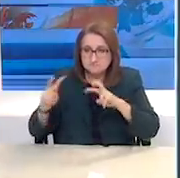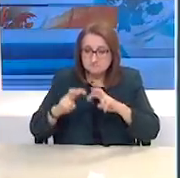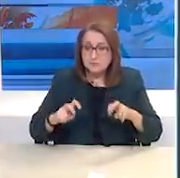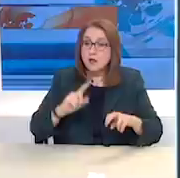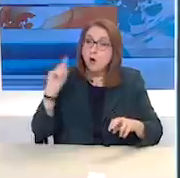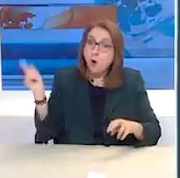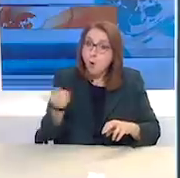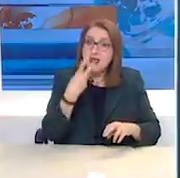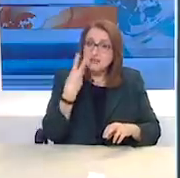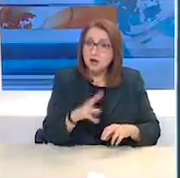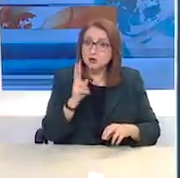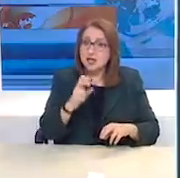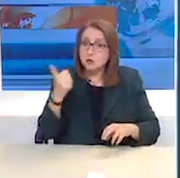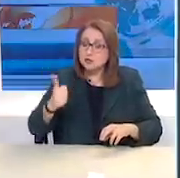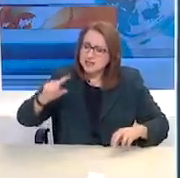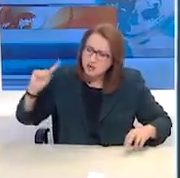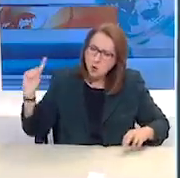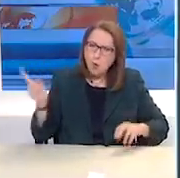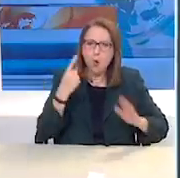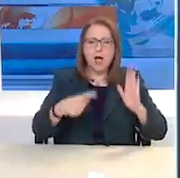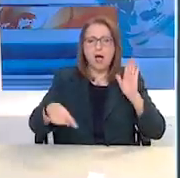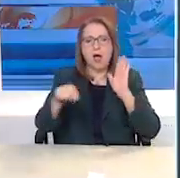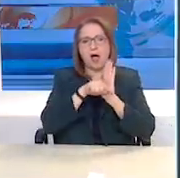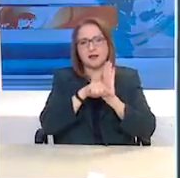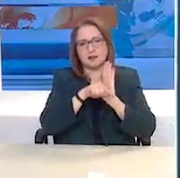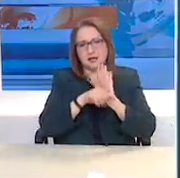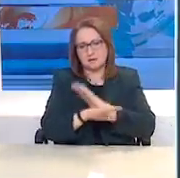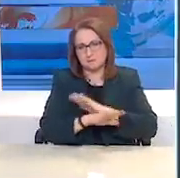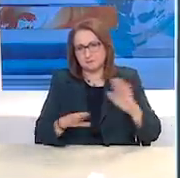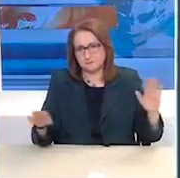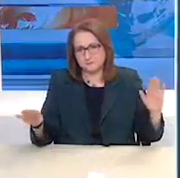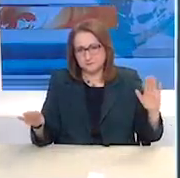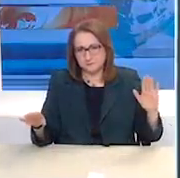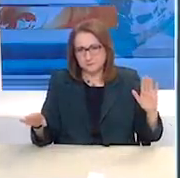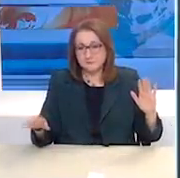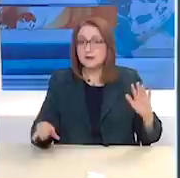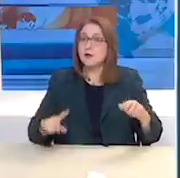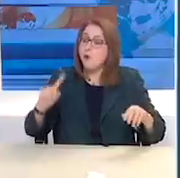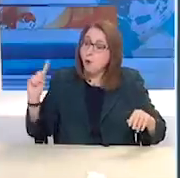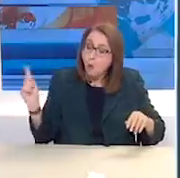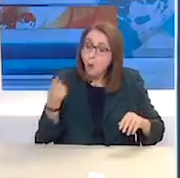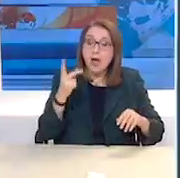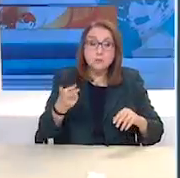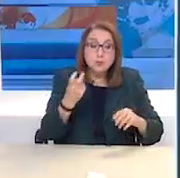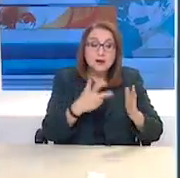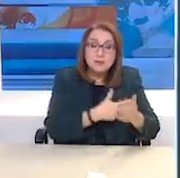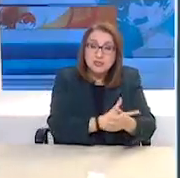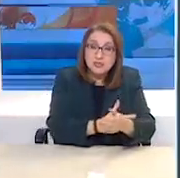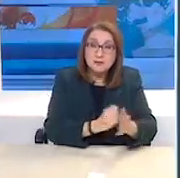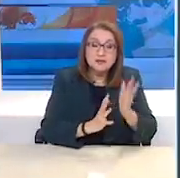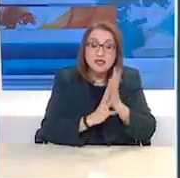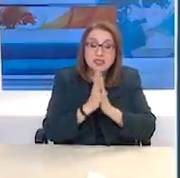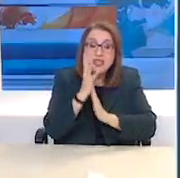απαραίτητες επαληθεύσεις είναι όλα αρνητικά. Όπως αρνητικά είναι και όλα τα δείγματα και τα